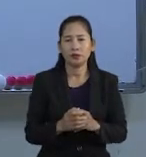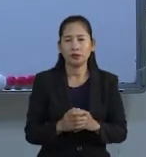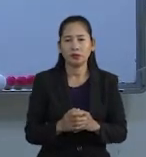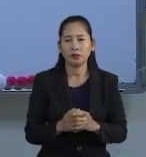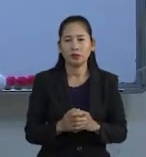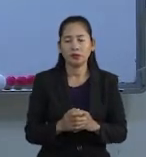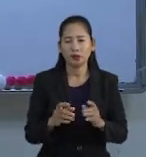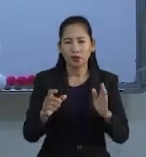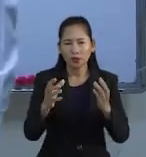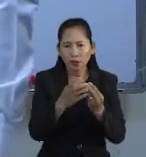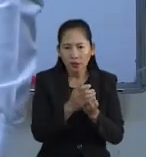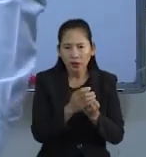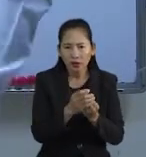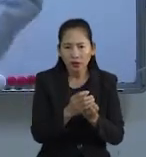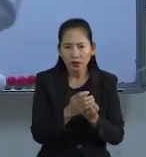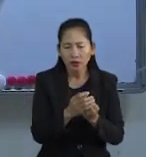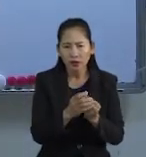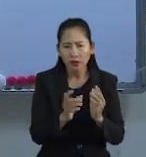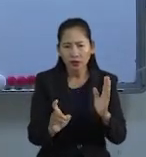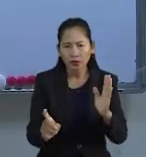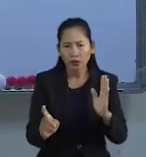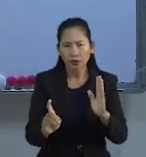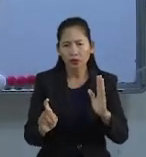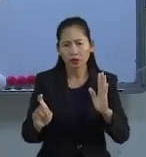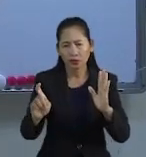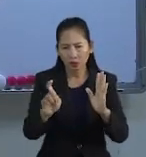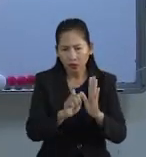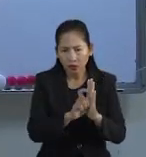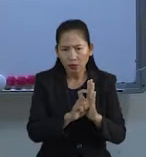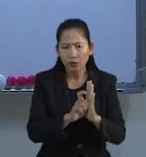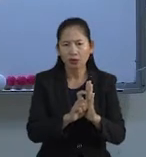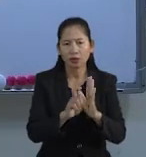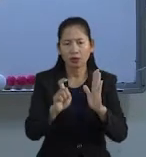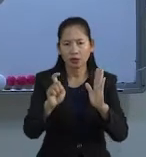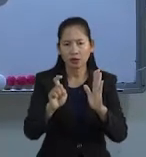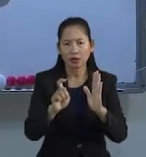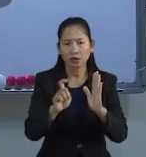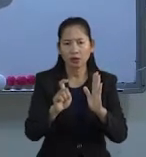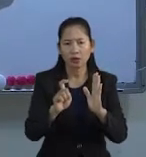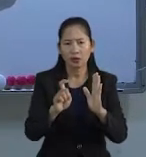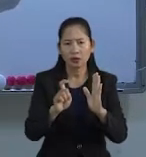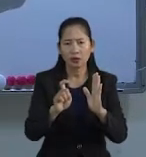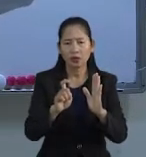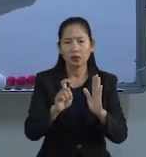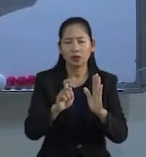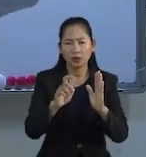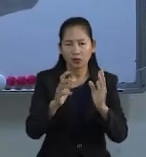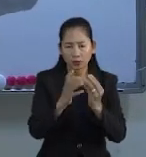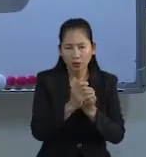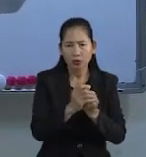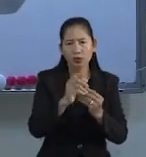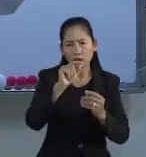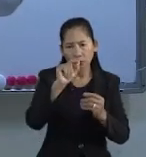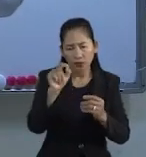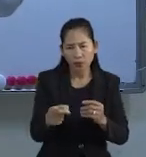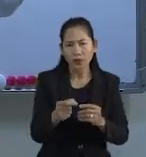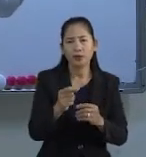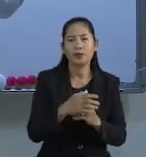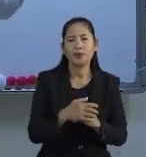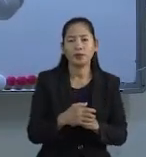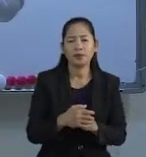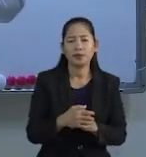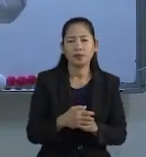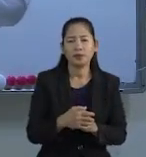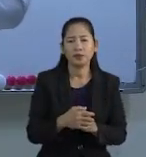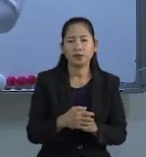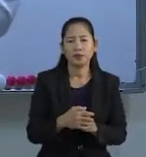hai chùm luôn ấy con và con mở mở và đó cứ chùm luôn tu sá sắp hiện và chùm luôn tu sắp hiện